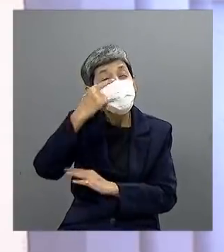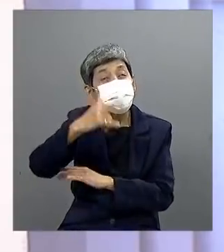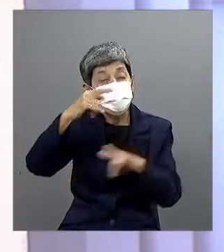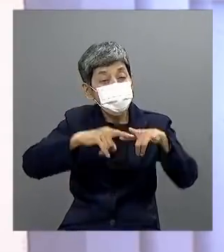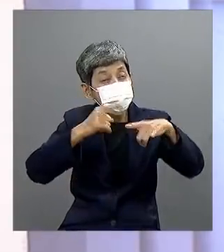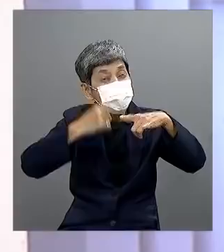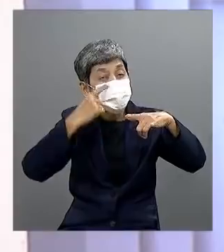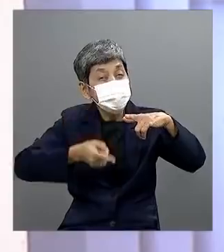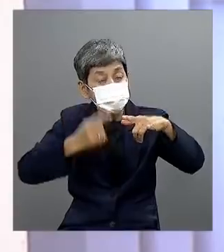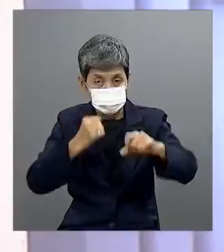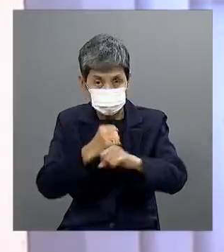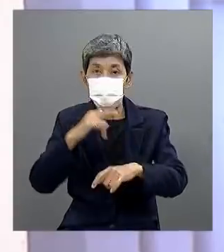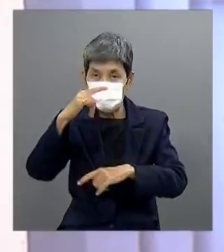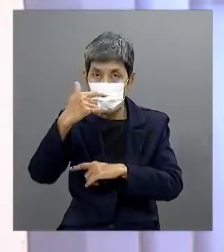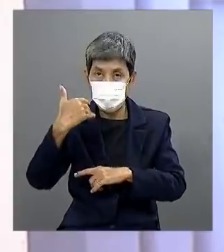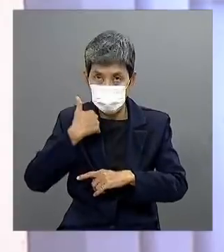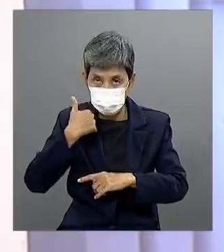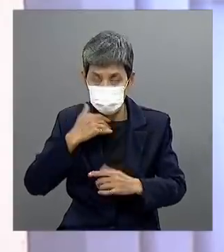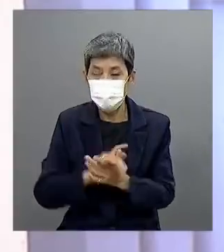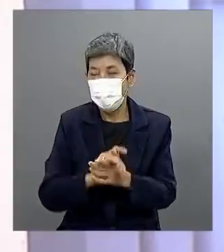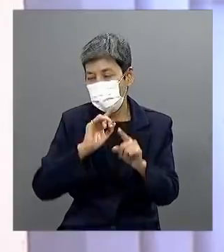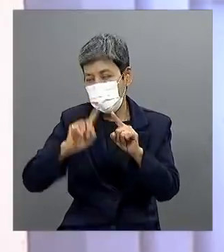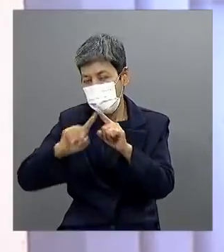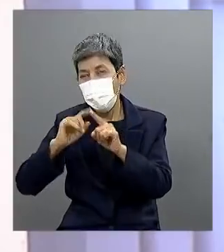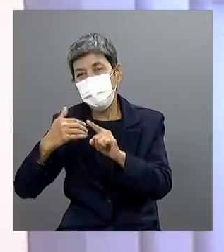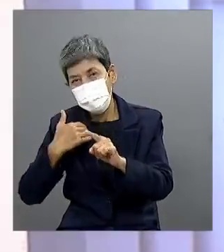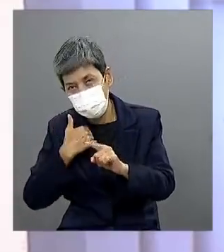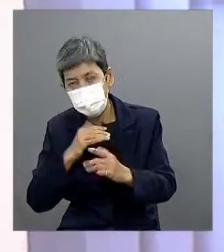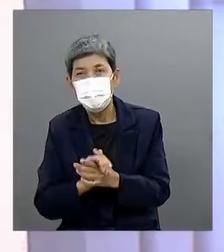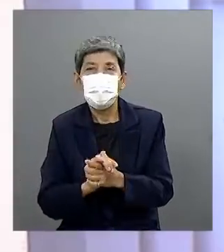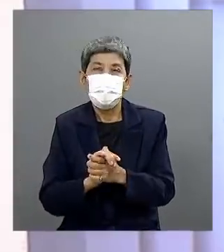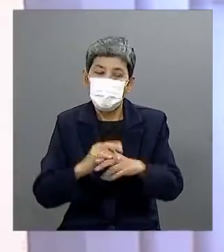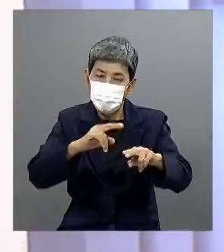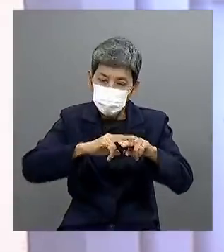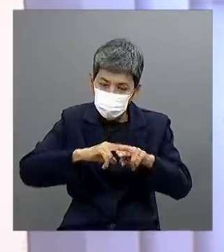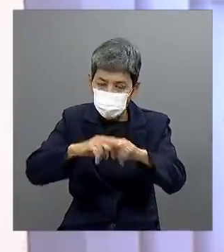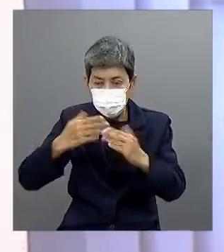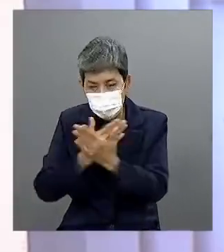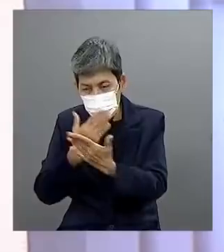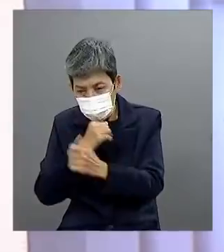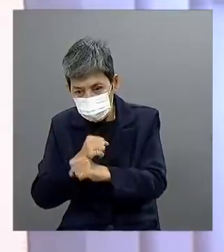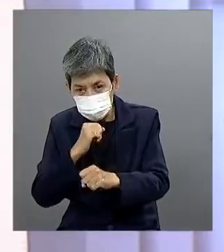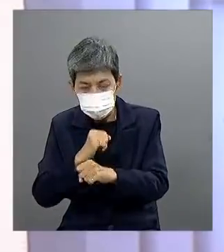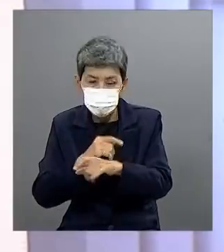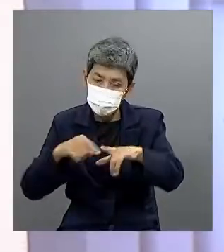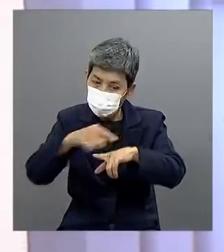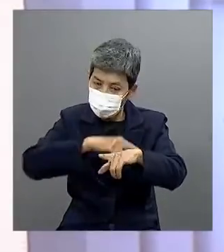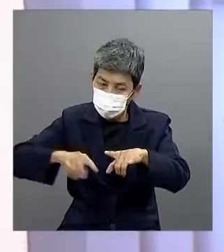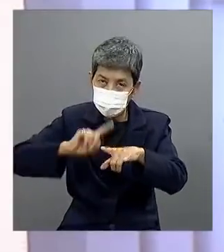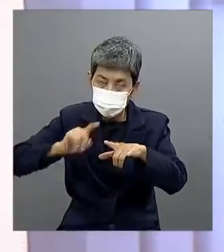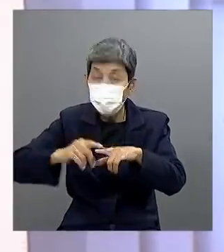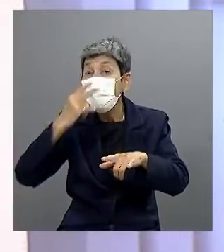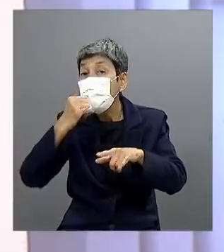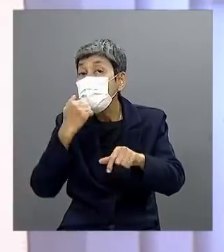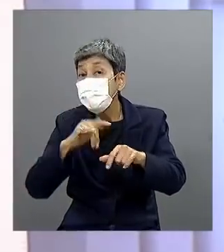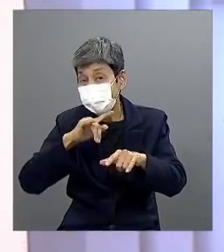มีแตกต่างมากมายมีเรื่องของการปรับที่นั่งในเรื่องของการใช้งานต่างๆนะคะแล้วก็เราจะเห็นเทคโนโลยีเหล่านี้ล้ำห